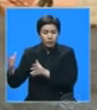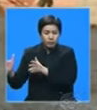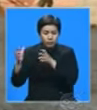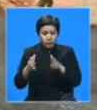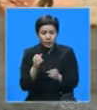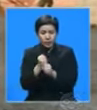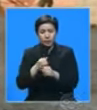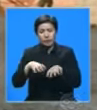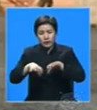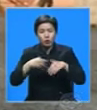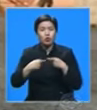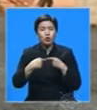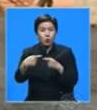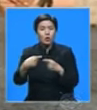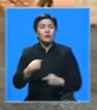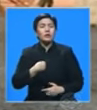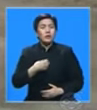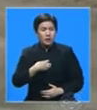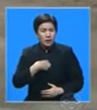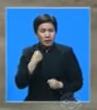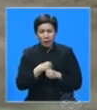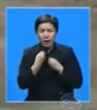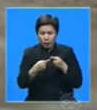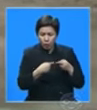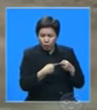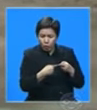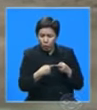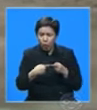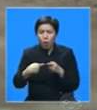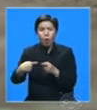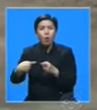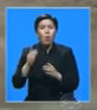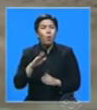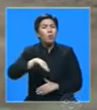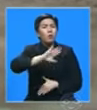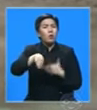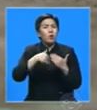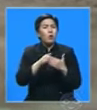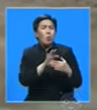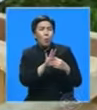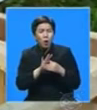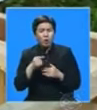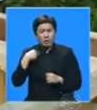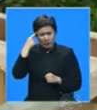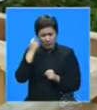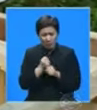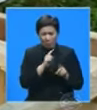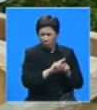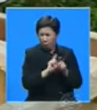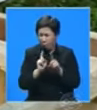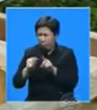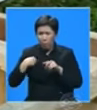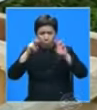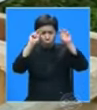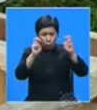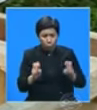อย่างยั่งยืนทั้งหมดนั้นเราพยายามจะทำให้มีการต่อเนื่องนะครับต่อเนื่องหลายคนก็เป็นห่วงว่าจะทำจบแล้วเรื่องเป็นร้อยเรื่องก็เนี่ยท